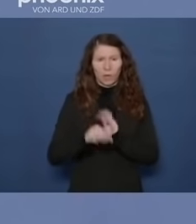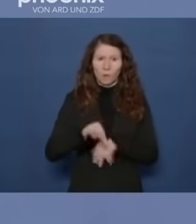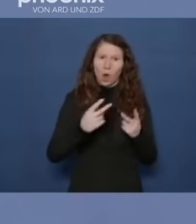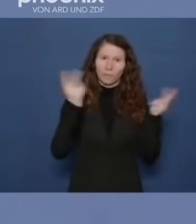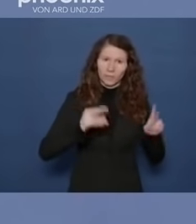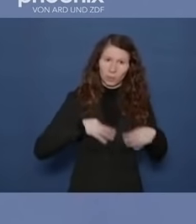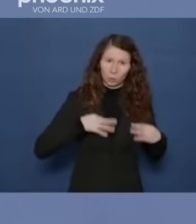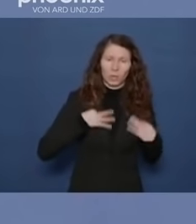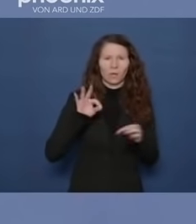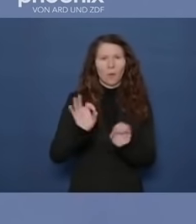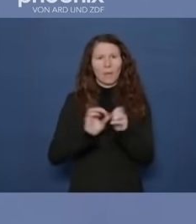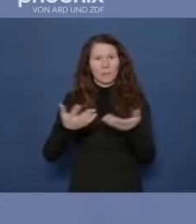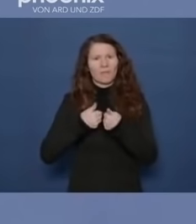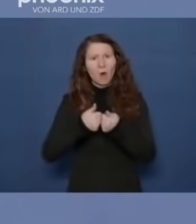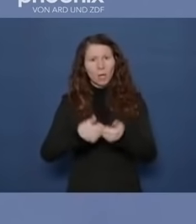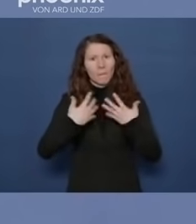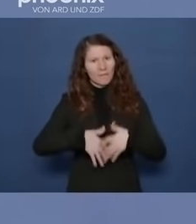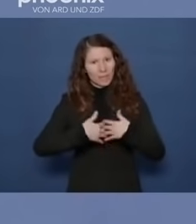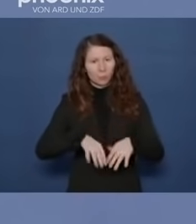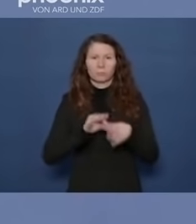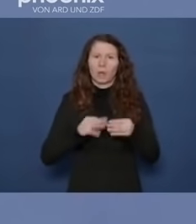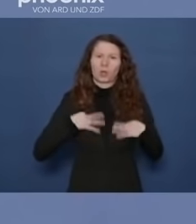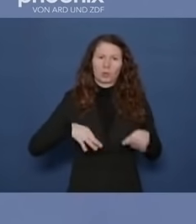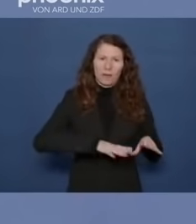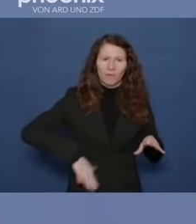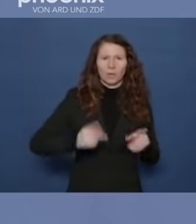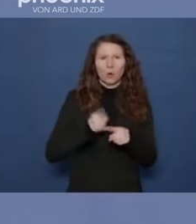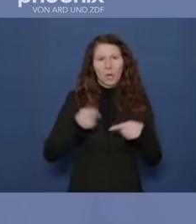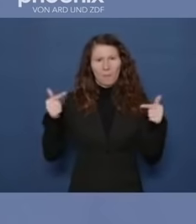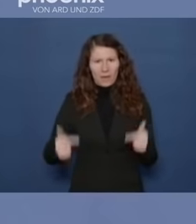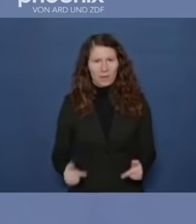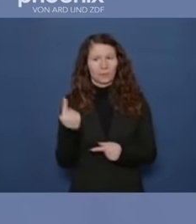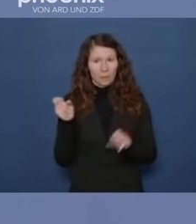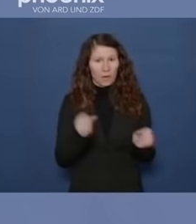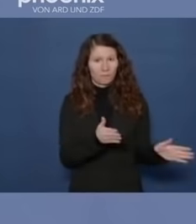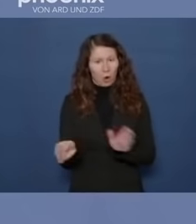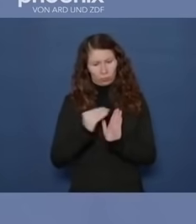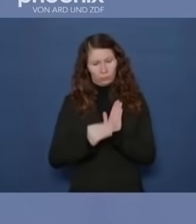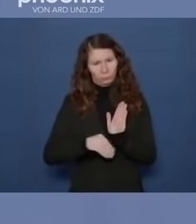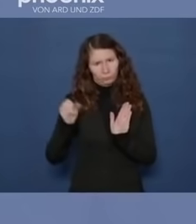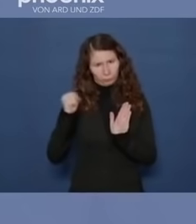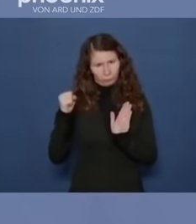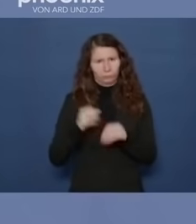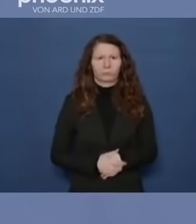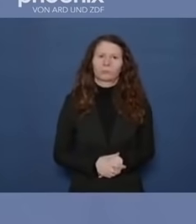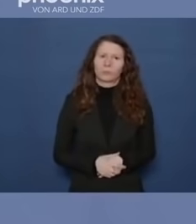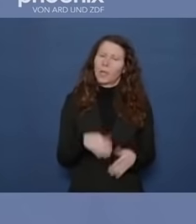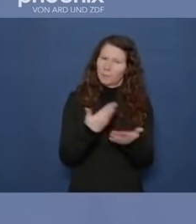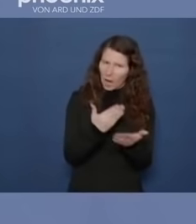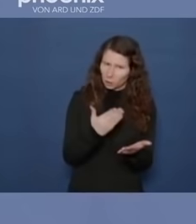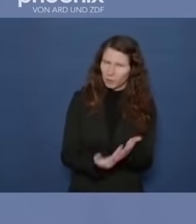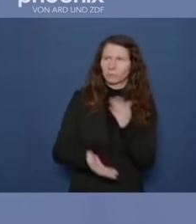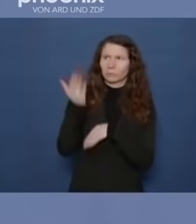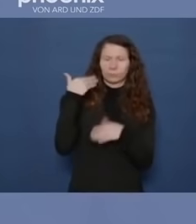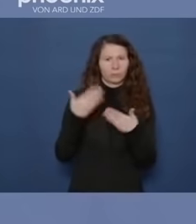zur Bewältigung der Pandemiefolgen im Bereich Gesundheitswesen und Pflege zu erlassen. Zum Beispiel, aus der